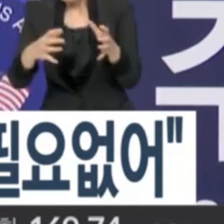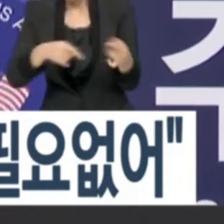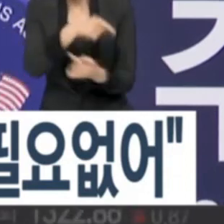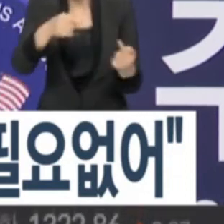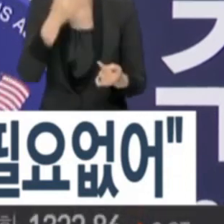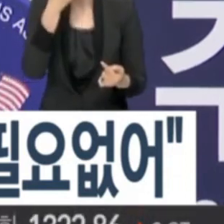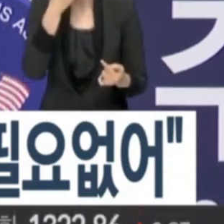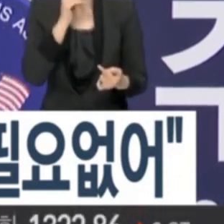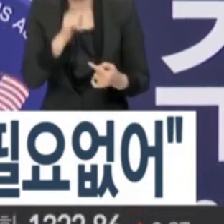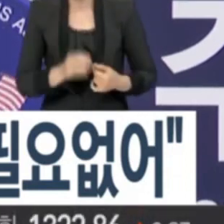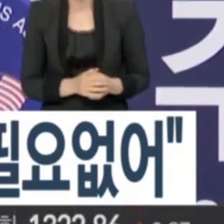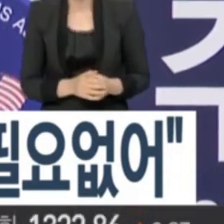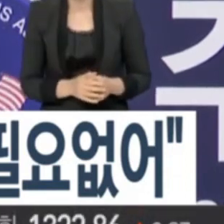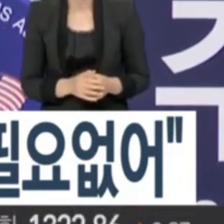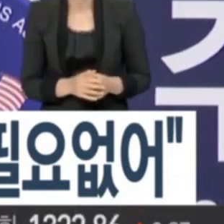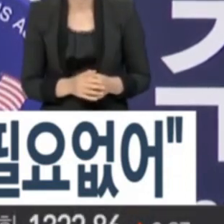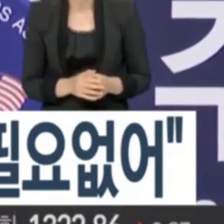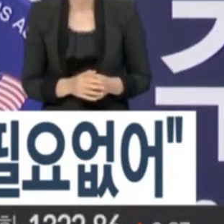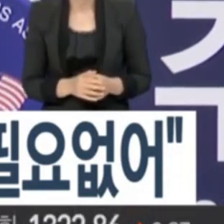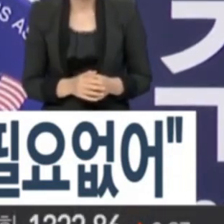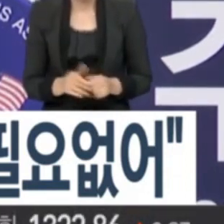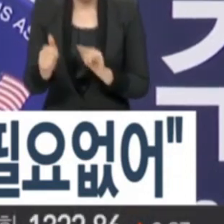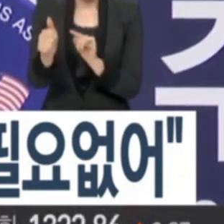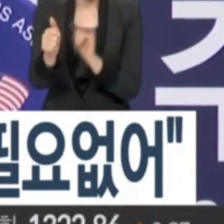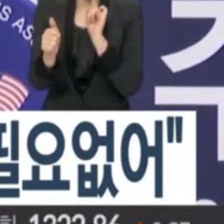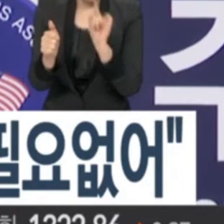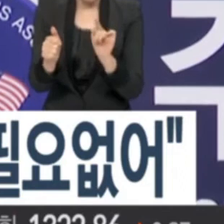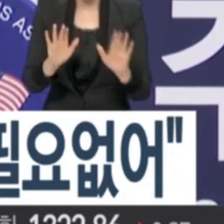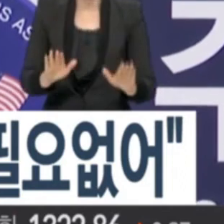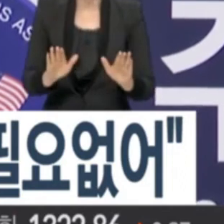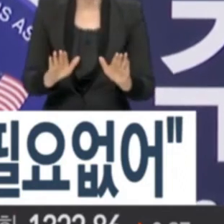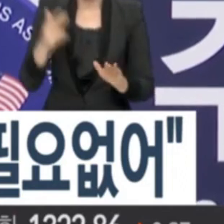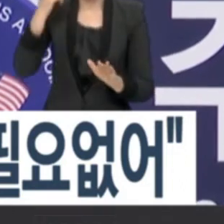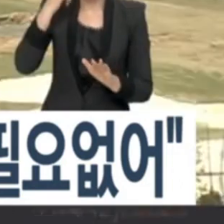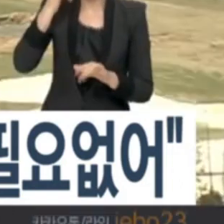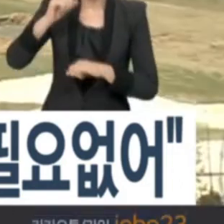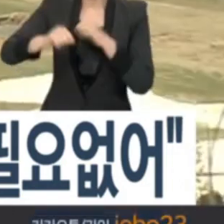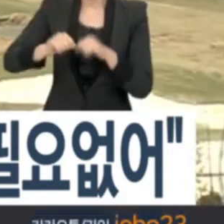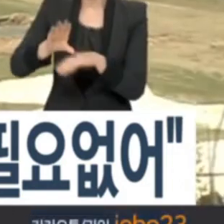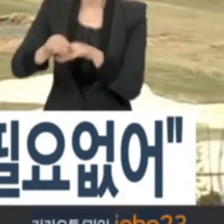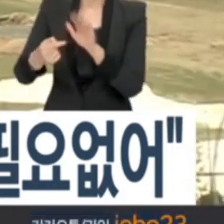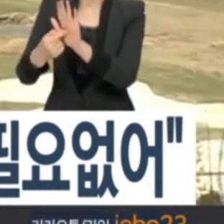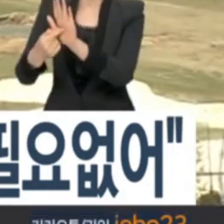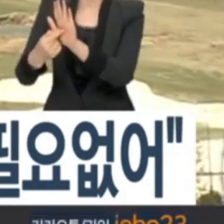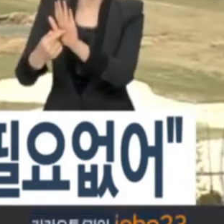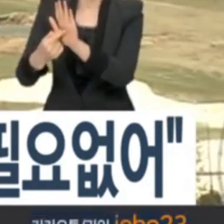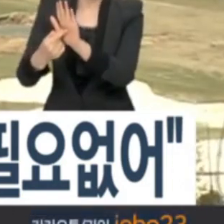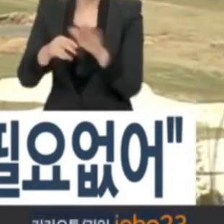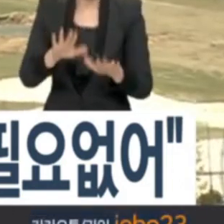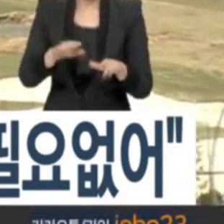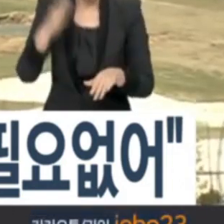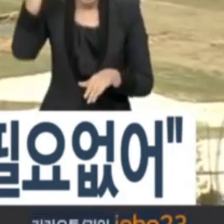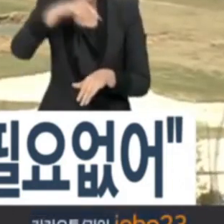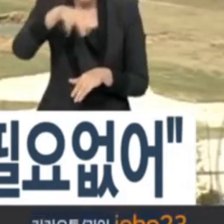배치할 필요가 없다고 주장했습니다. 브룩스 전 사령관은 오늘 미국 자유아시아 방송에서 이런 방식이